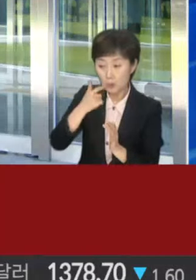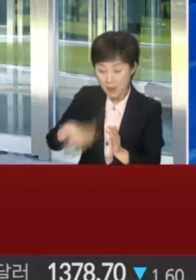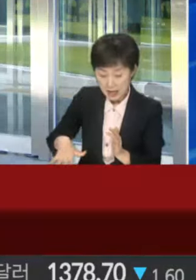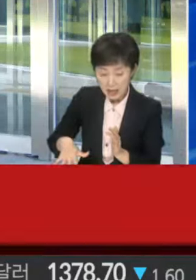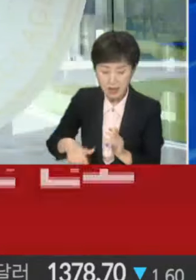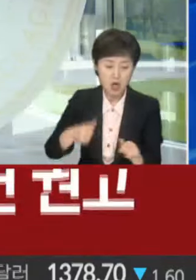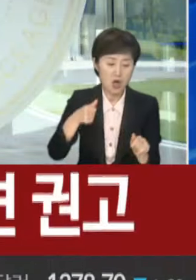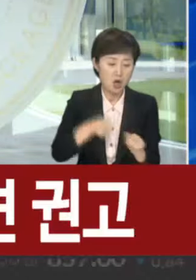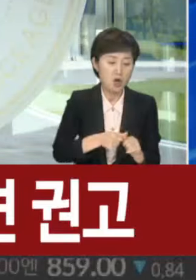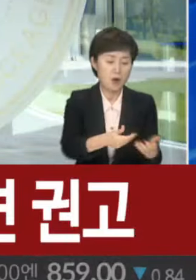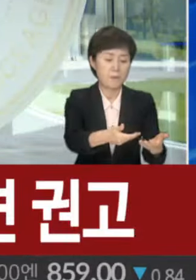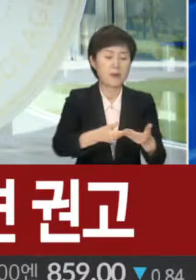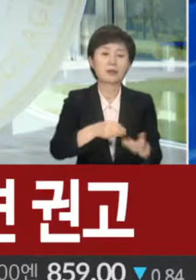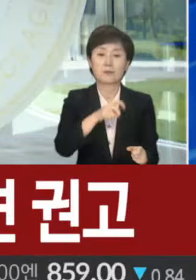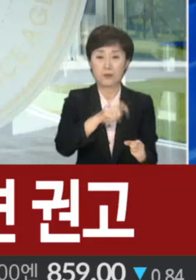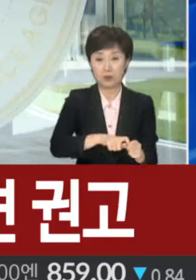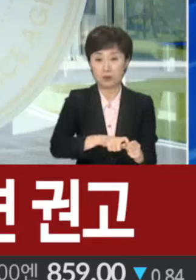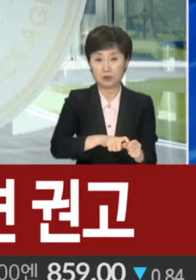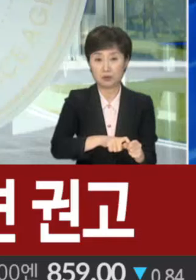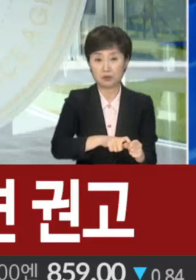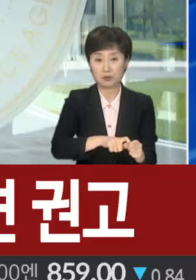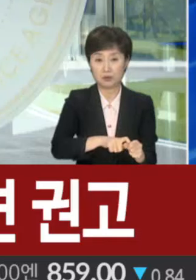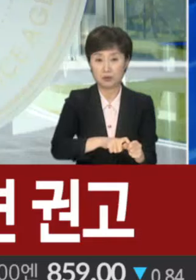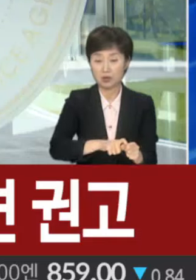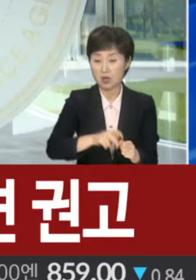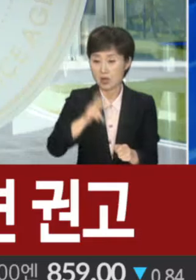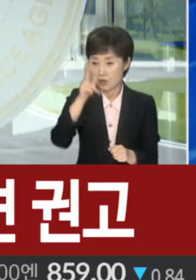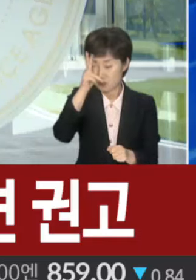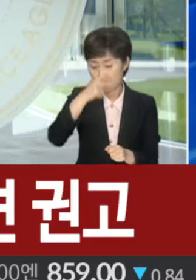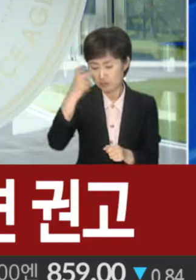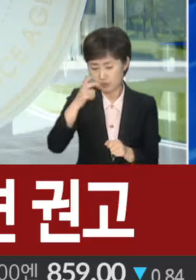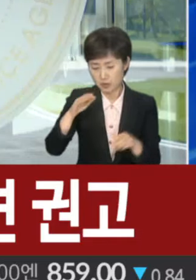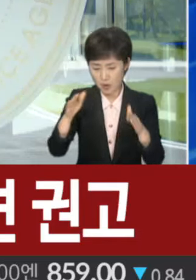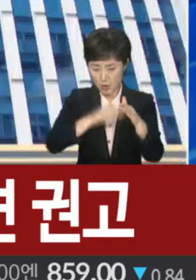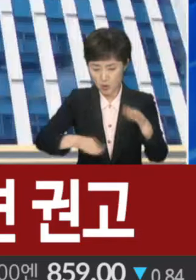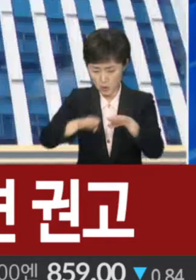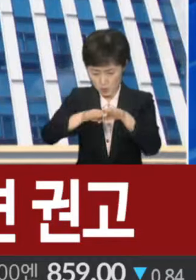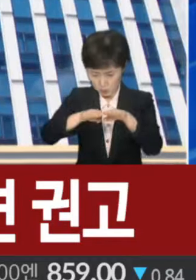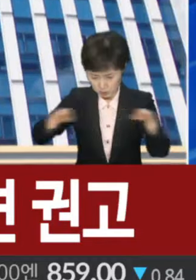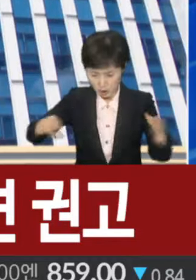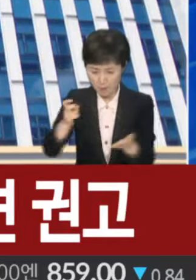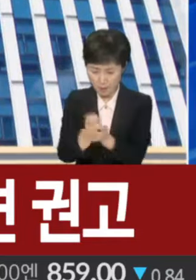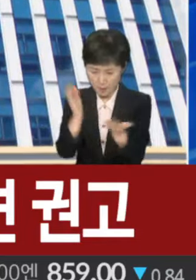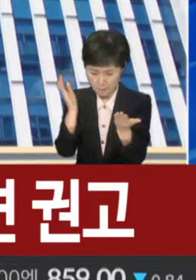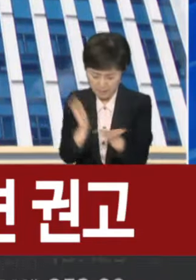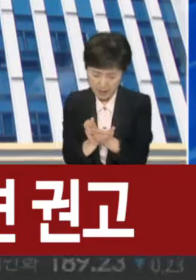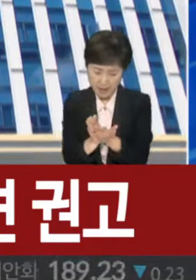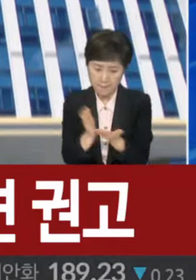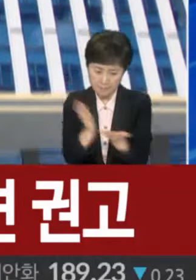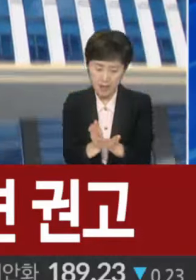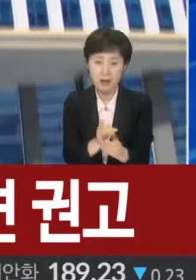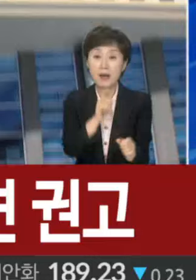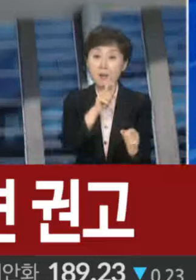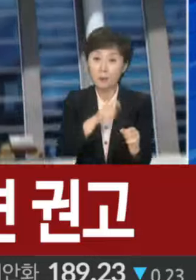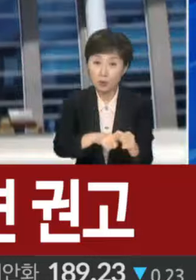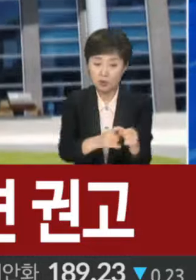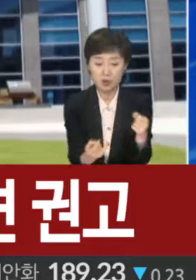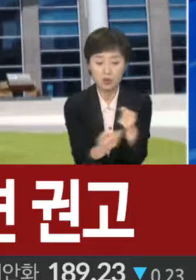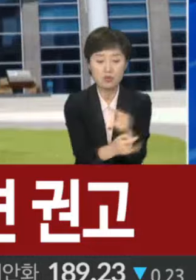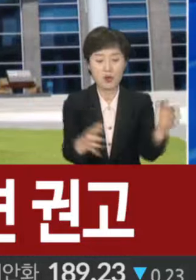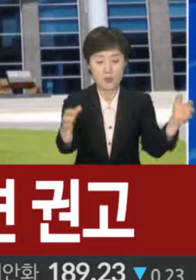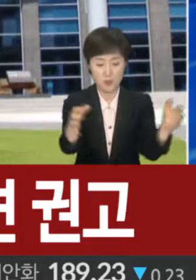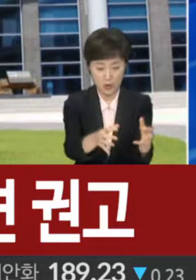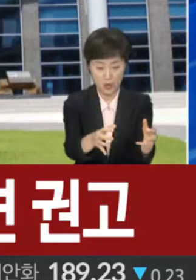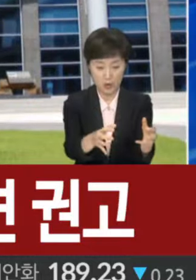대해서 자문을 구하겠다는 취지인 거잖아요. 그래서 수사의 공정성이라든가 적법성 이런 것들을 좀 더 기하자는 취지에서 이